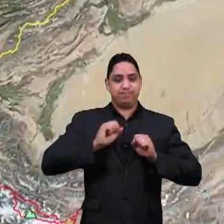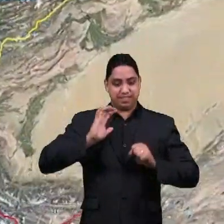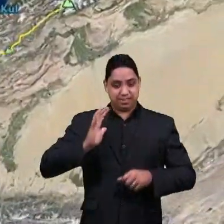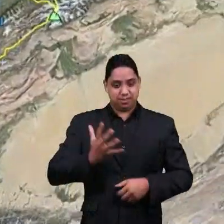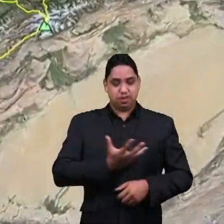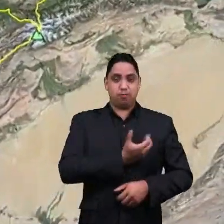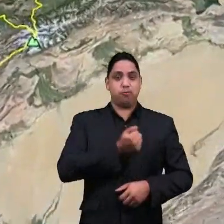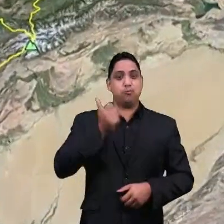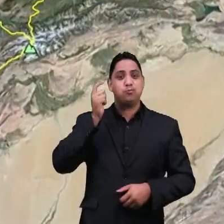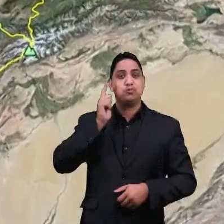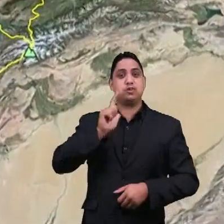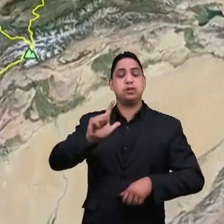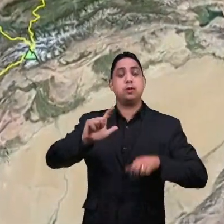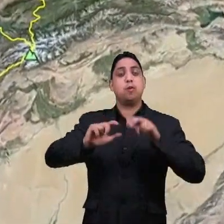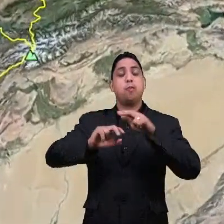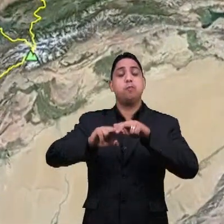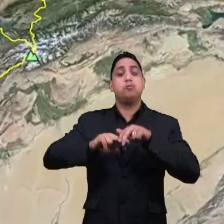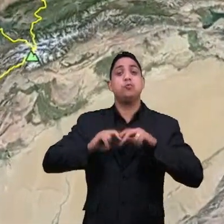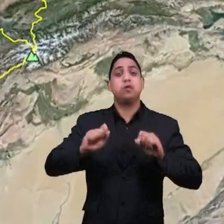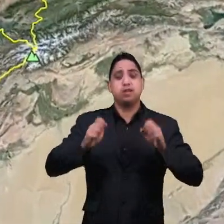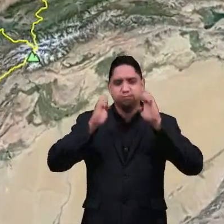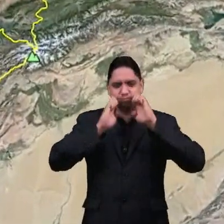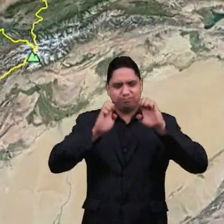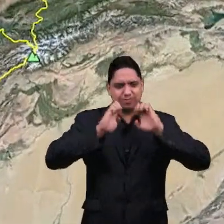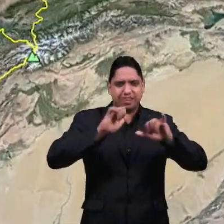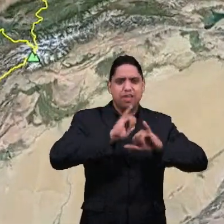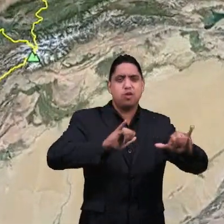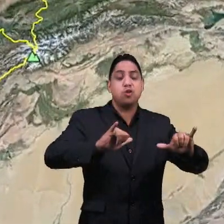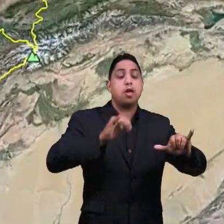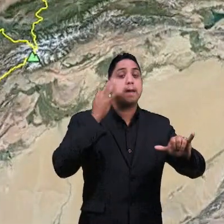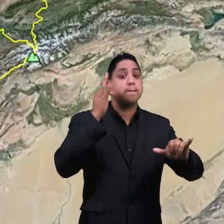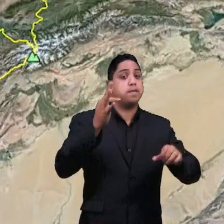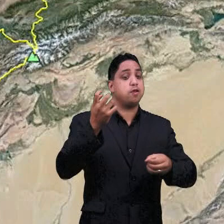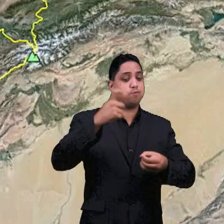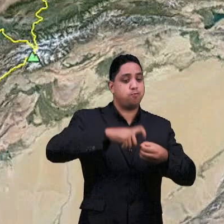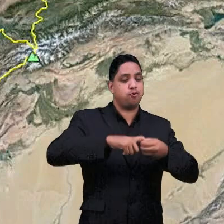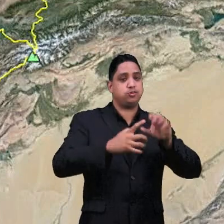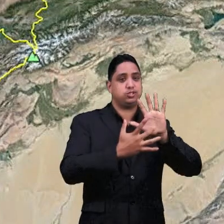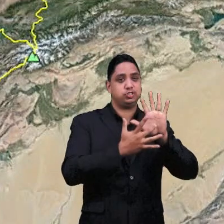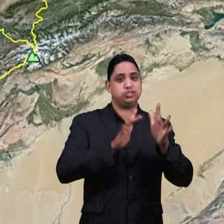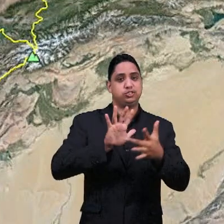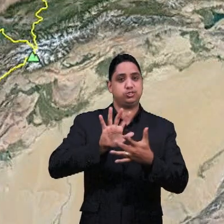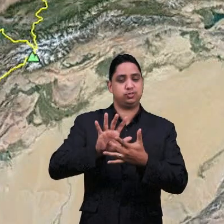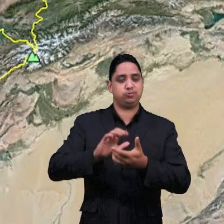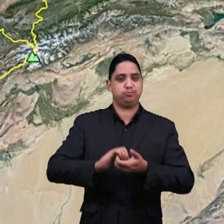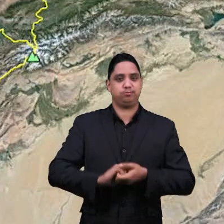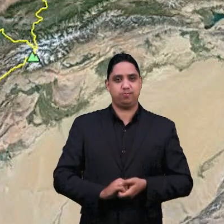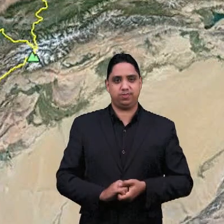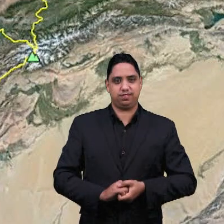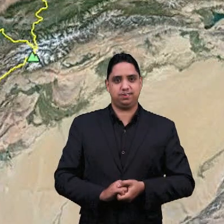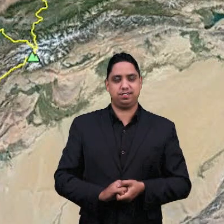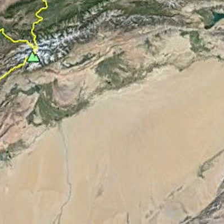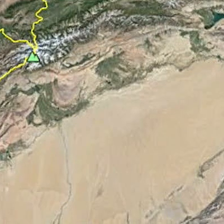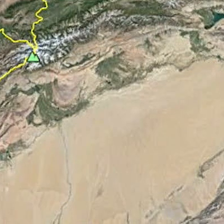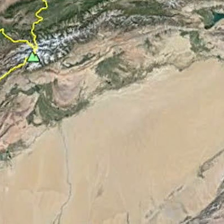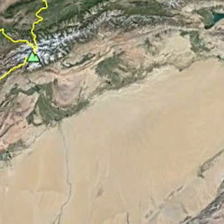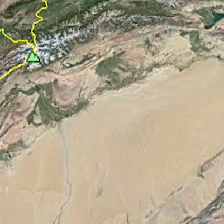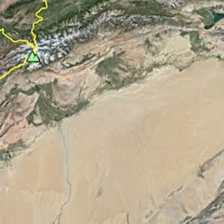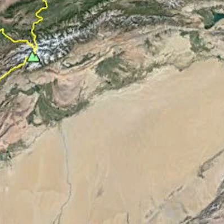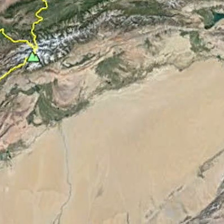par l'Évangile éternel et par le message du retour imminent du Seigneur Jésus.